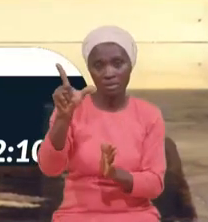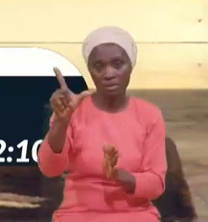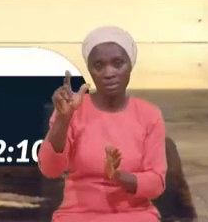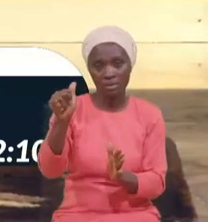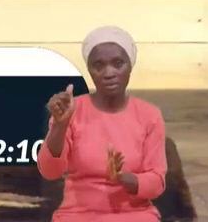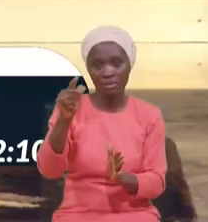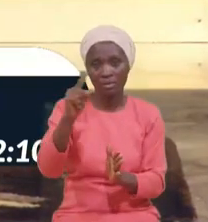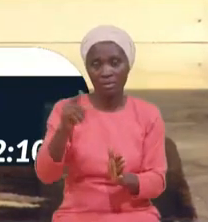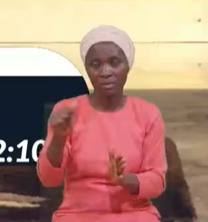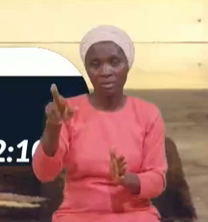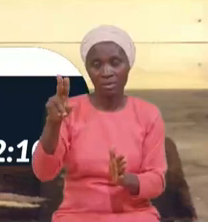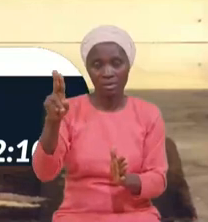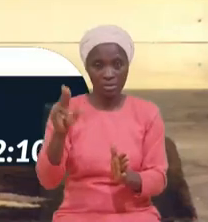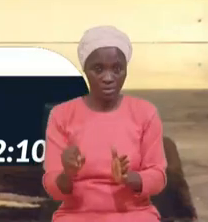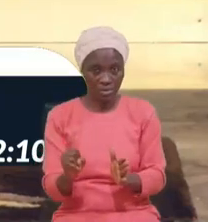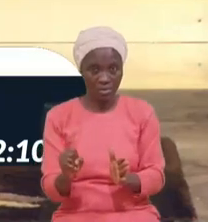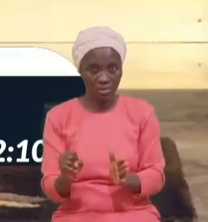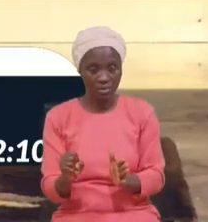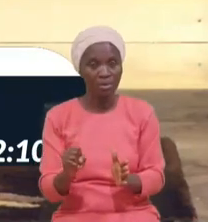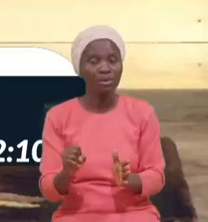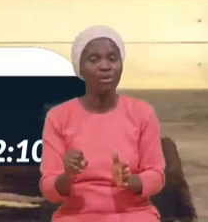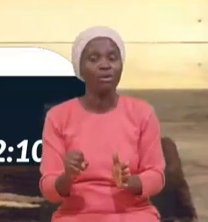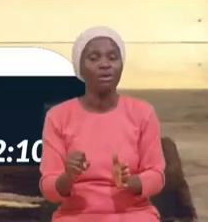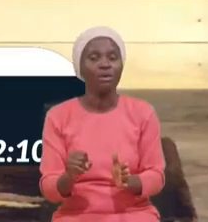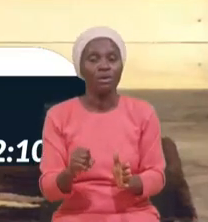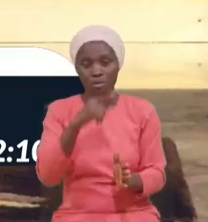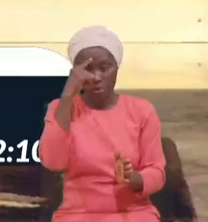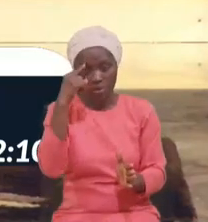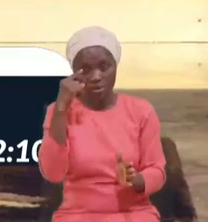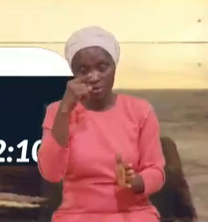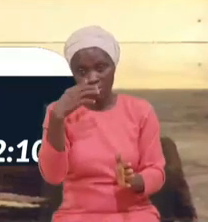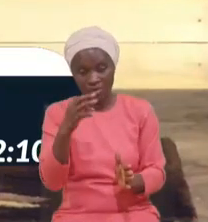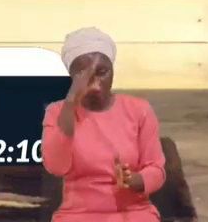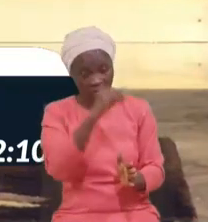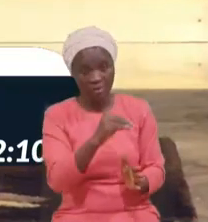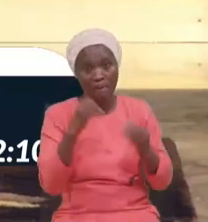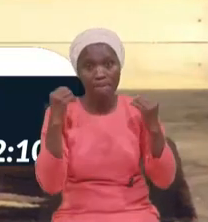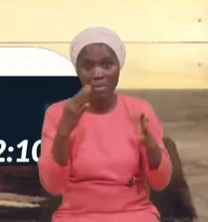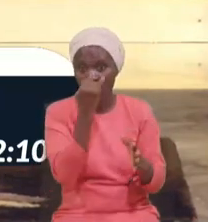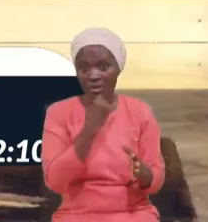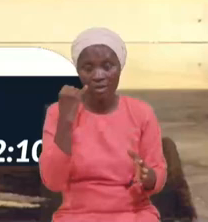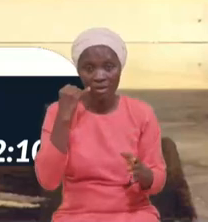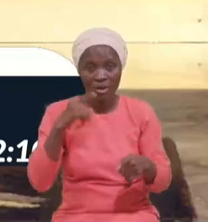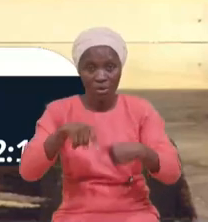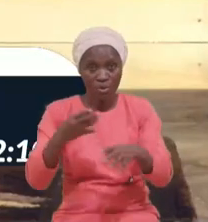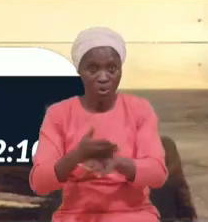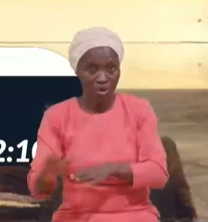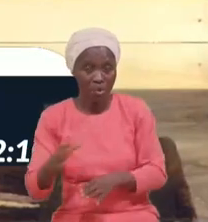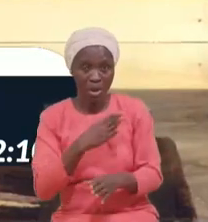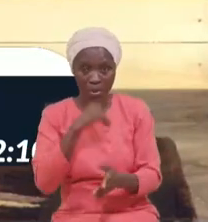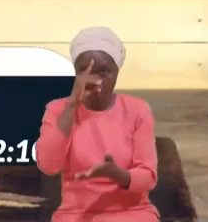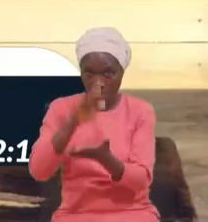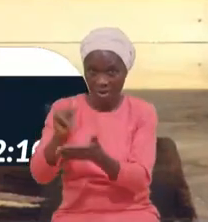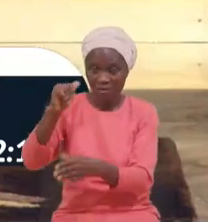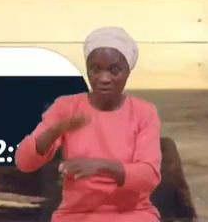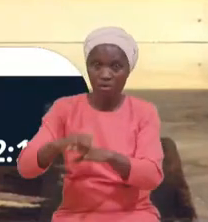que beaucoup de Juifs se retiraient d'eux à cause de lui et croyaient